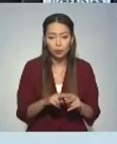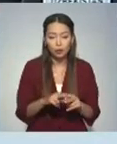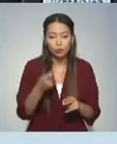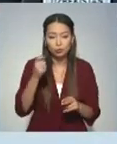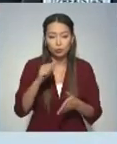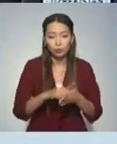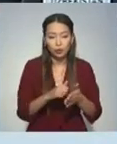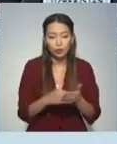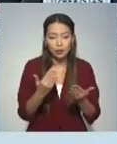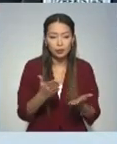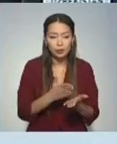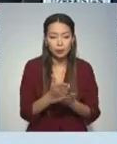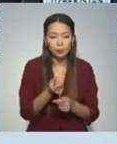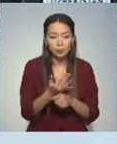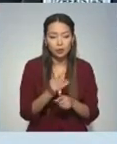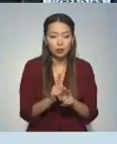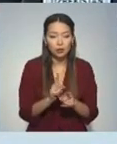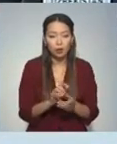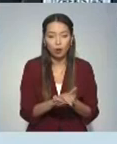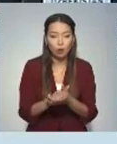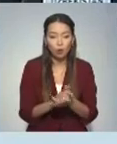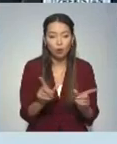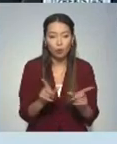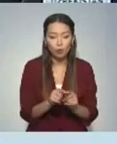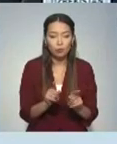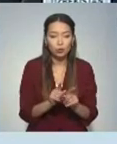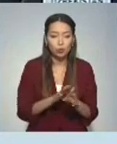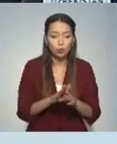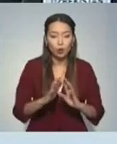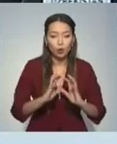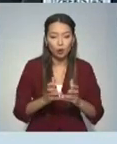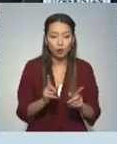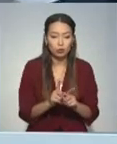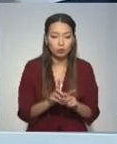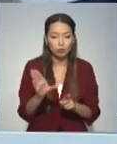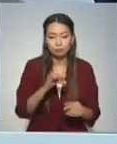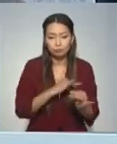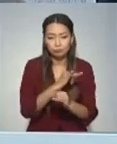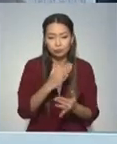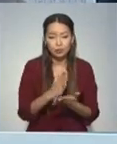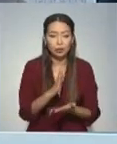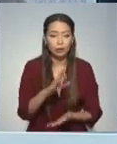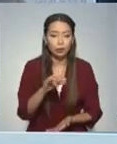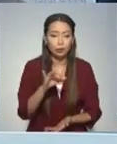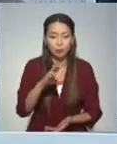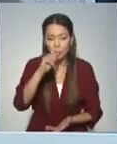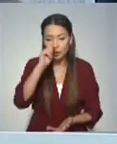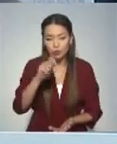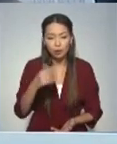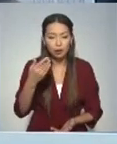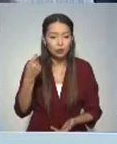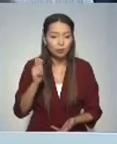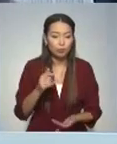жоюға бағытталған біздің Біріккен Ұлттар ұйымымен бірге күш-жігеріміз бүкіл әлемді мойындатып жатыр. Владимир Путин Украинадағы